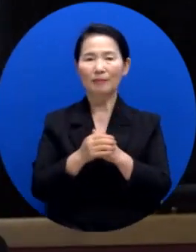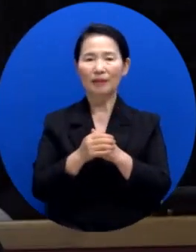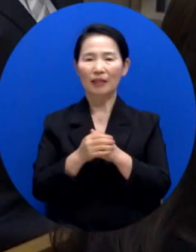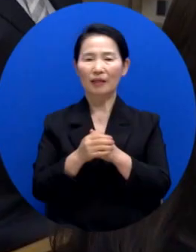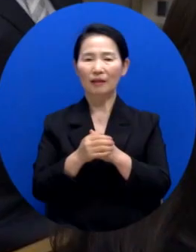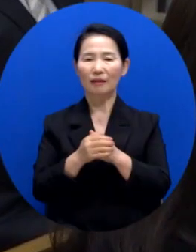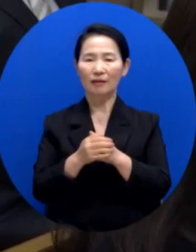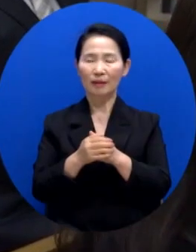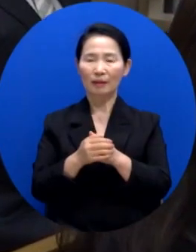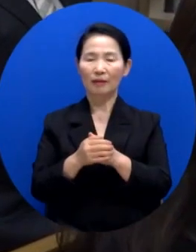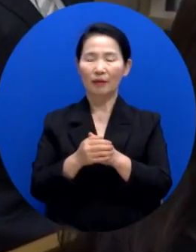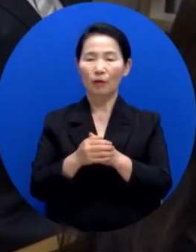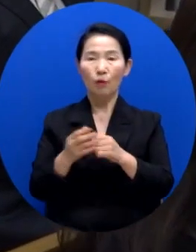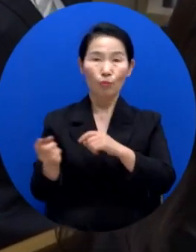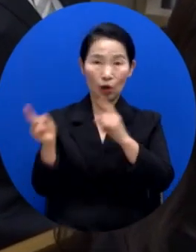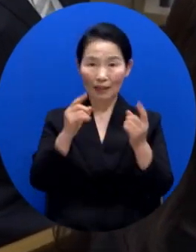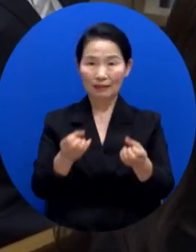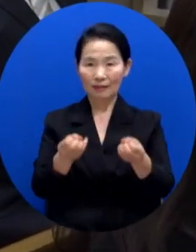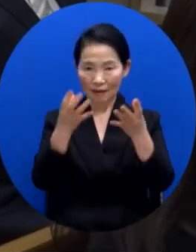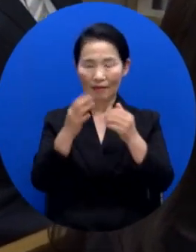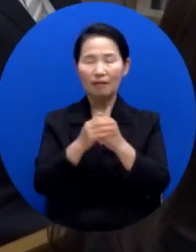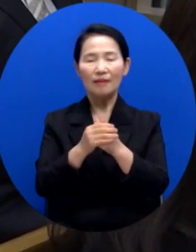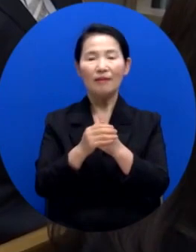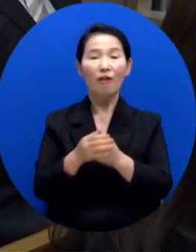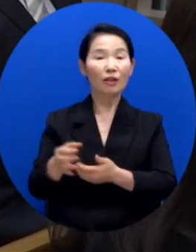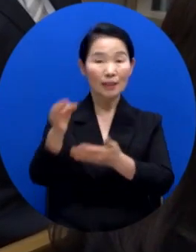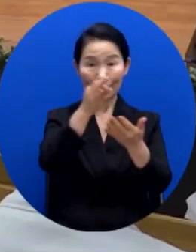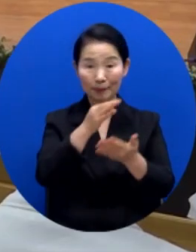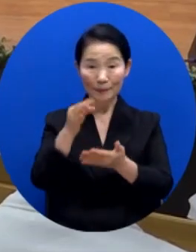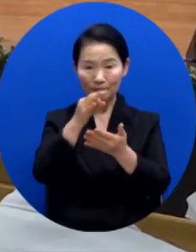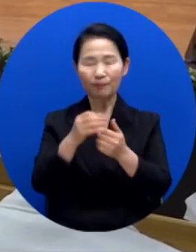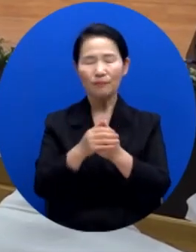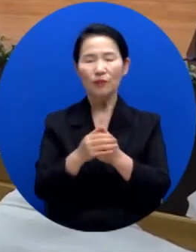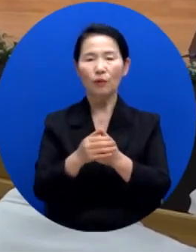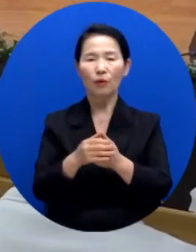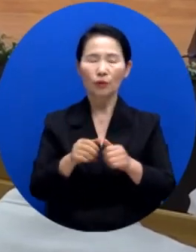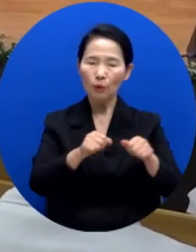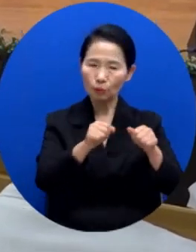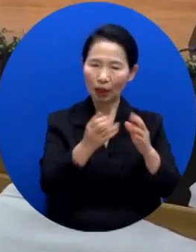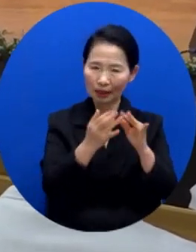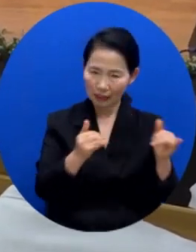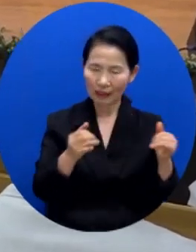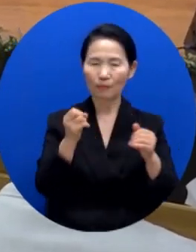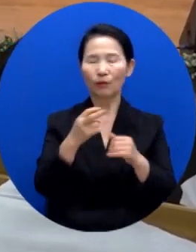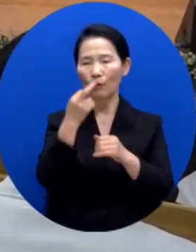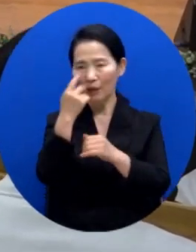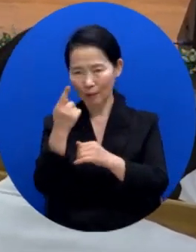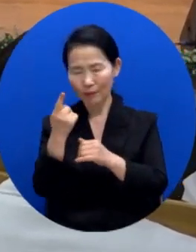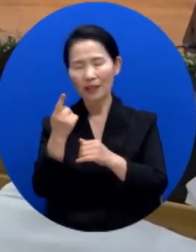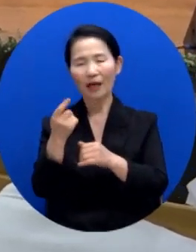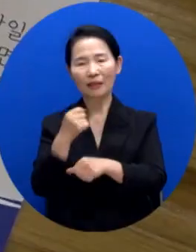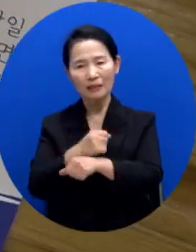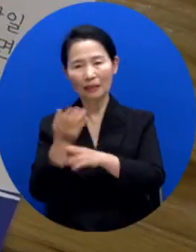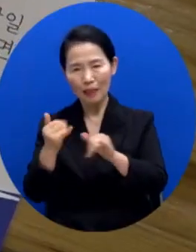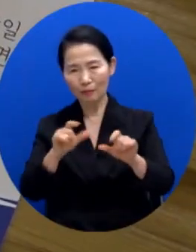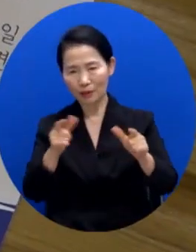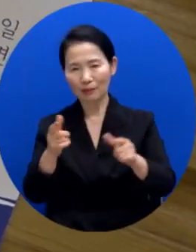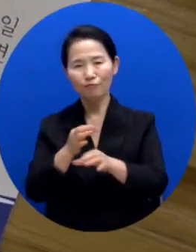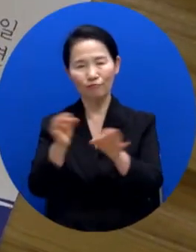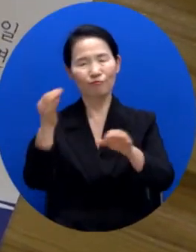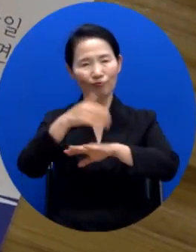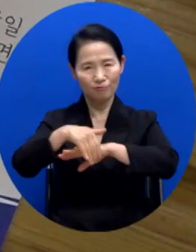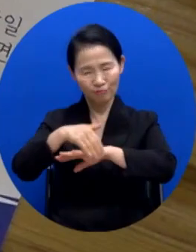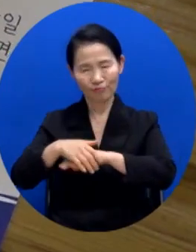동기 총은 부활절 예배 헌금 을 동탄 관내 환경미화 원과 경비원 등을 돕는 일에 사용하기로 했습니다 cts